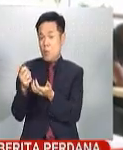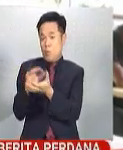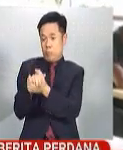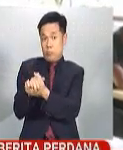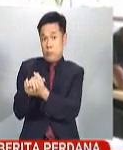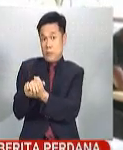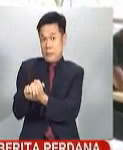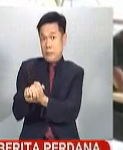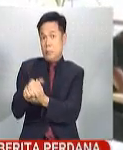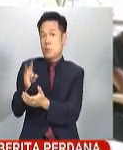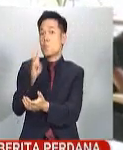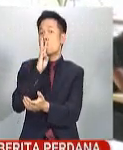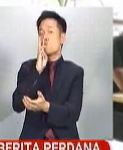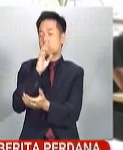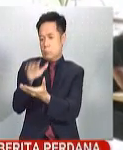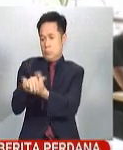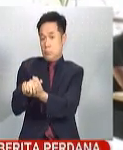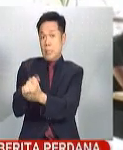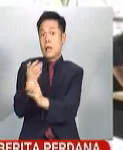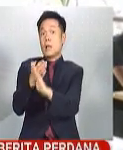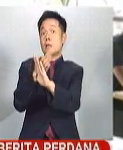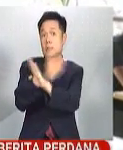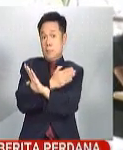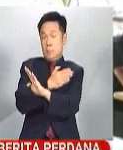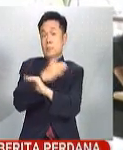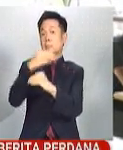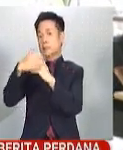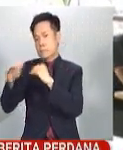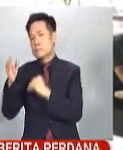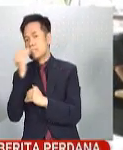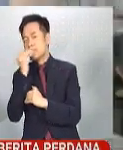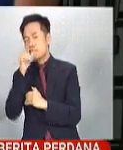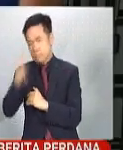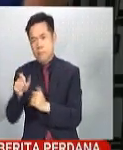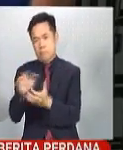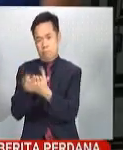sabun, terutama sebelum ataupun selepas makan.